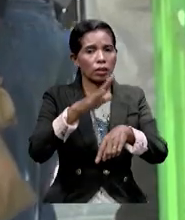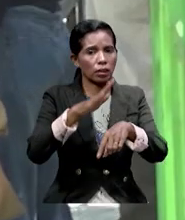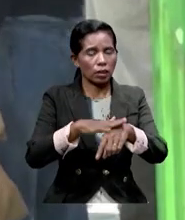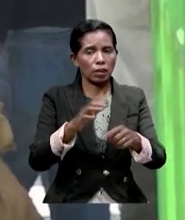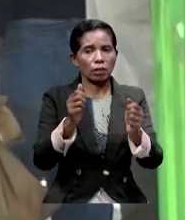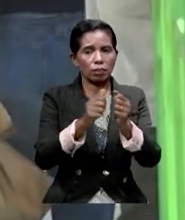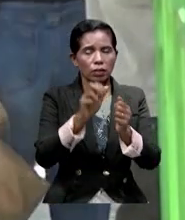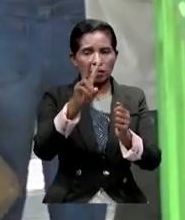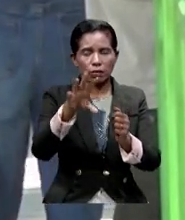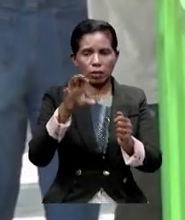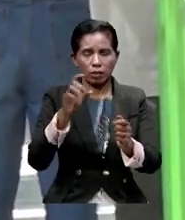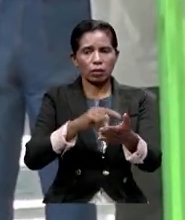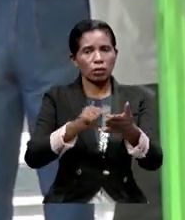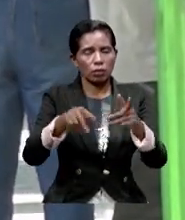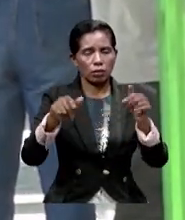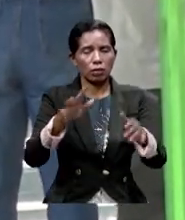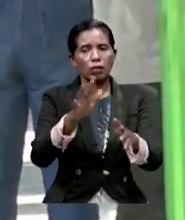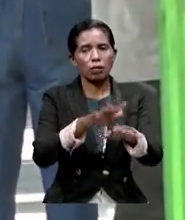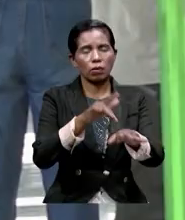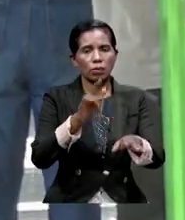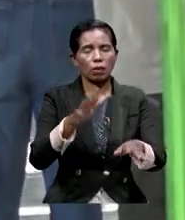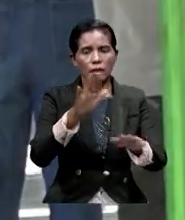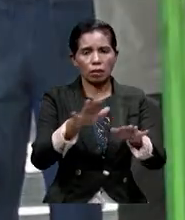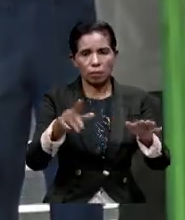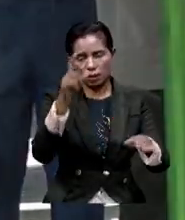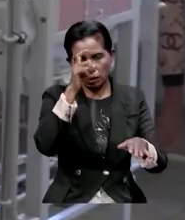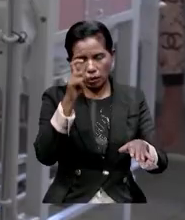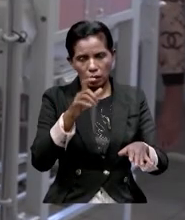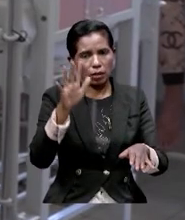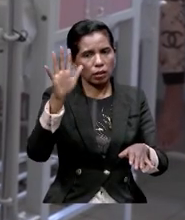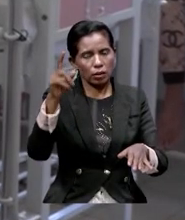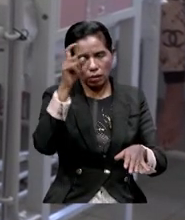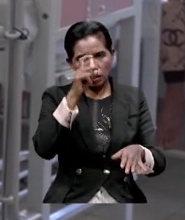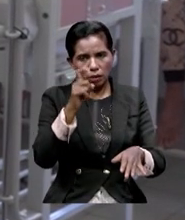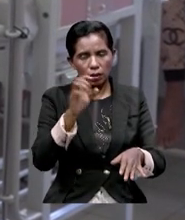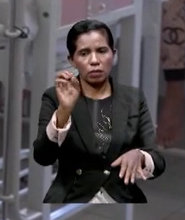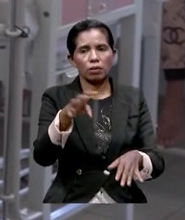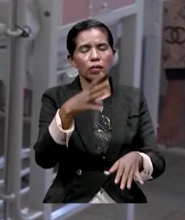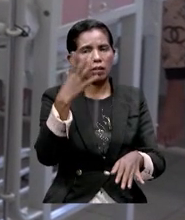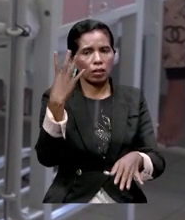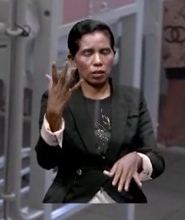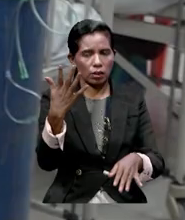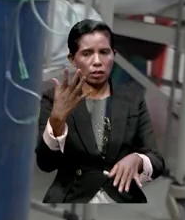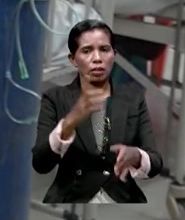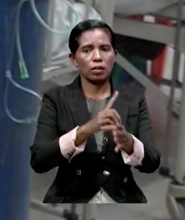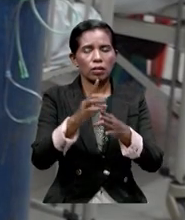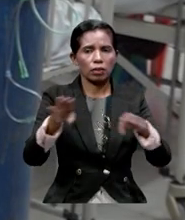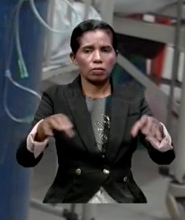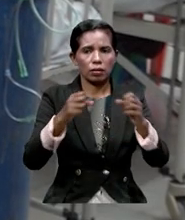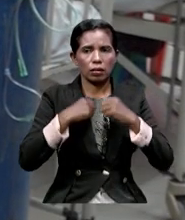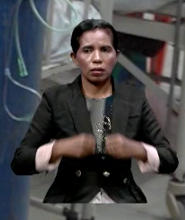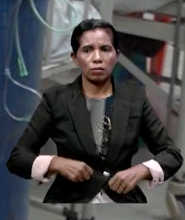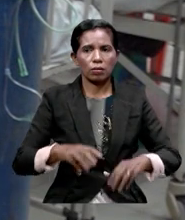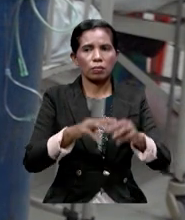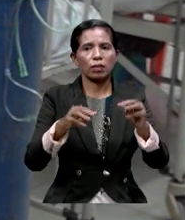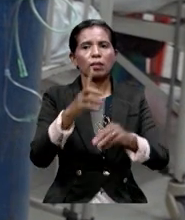husi numero ne mayoria afeta liu balabari ko idade tinan lima to idade sanulu resin har. Diretor servisu Saudi munisipiu dili